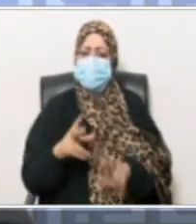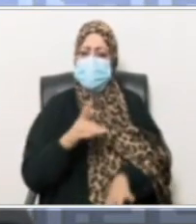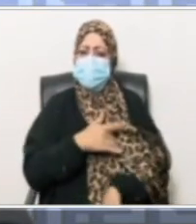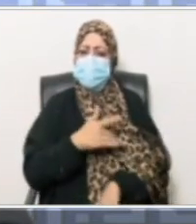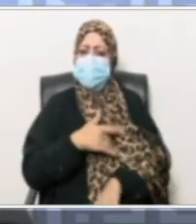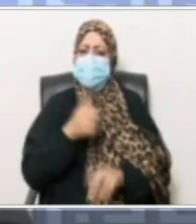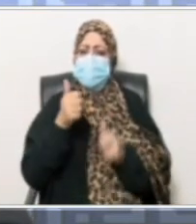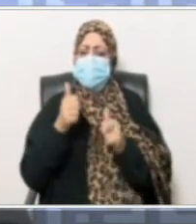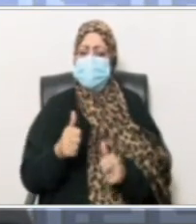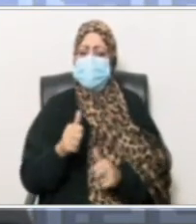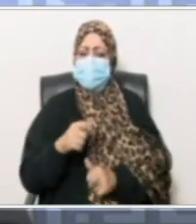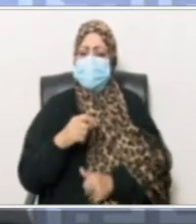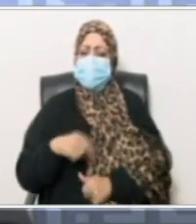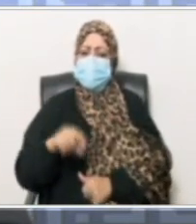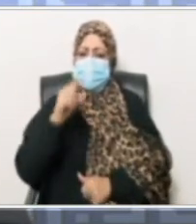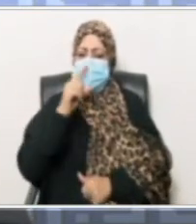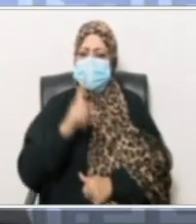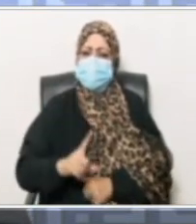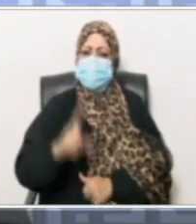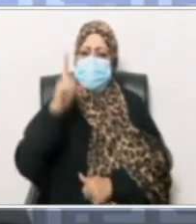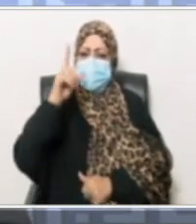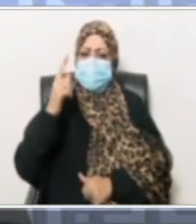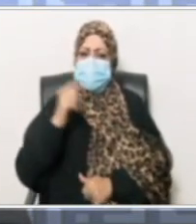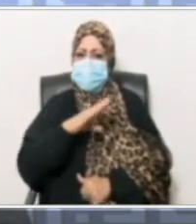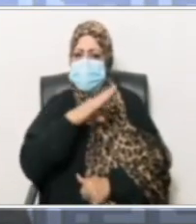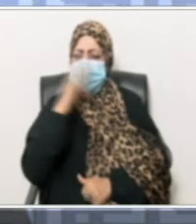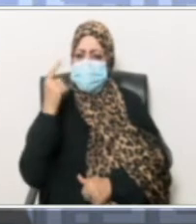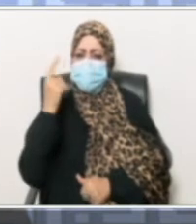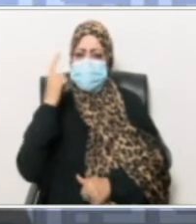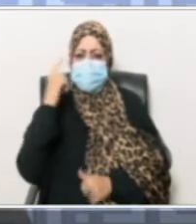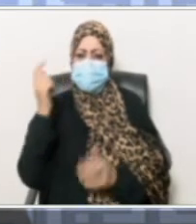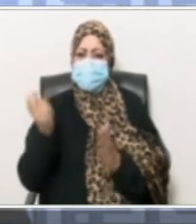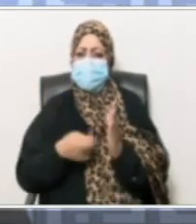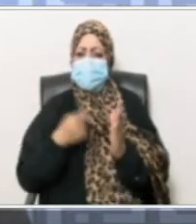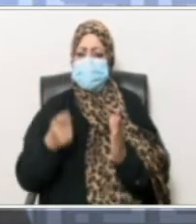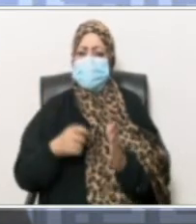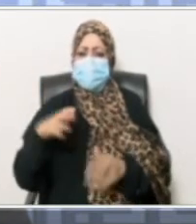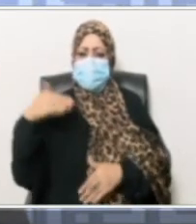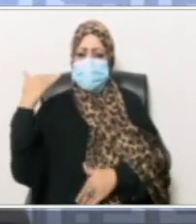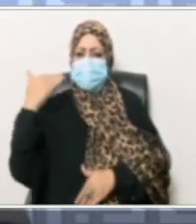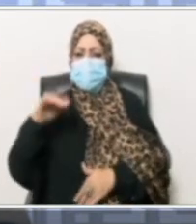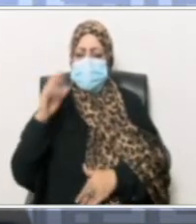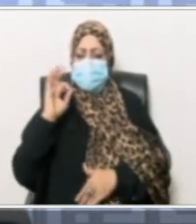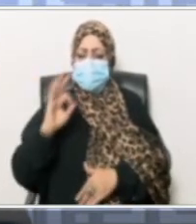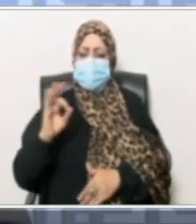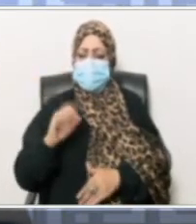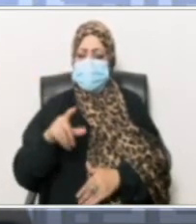والتاريخ يسجل، كانوا الشباب يتقاتلون في التبات في عنزارة ويتهاتفون مع بعضهم راو